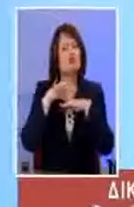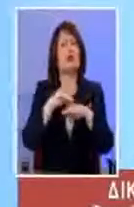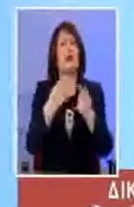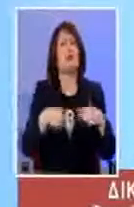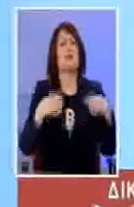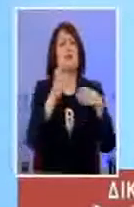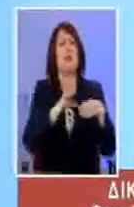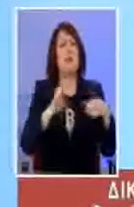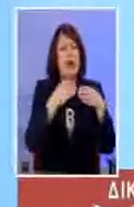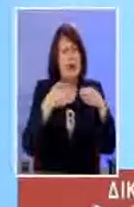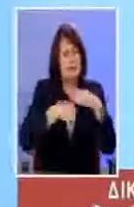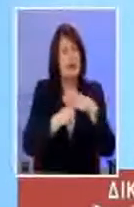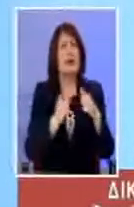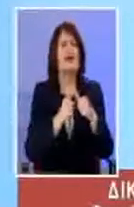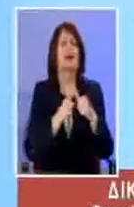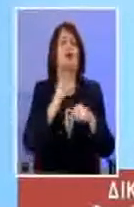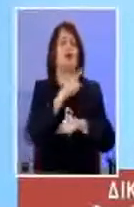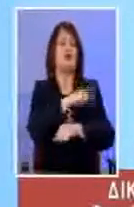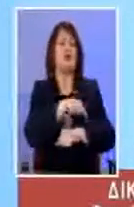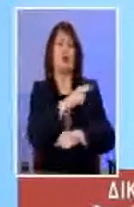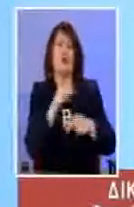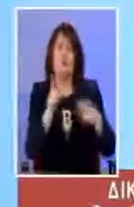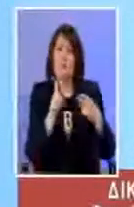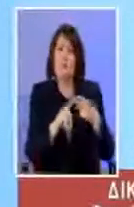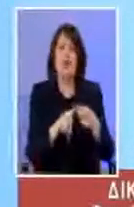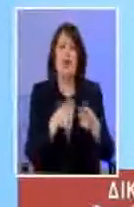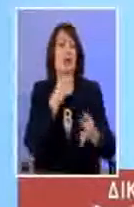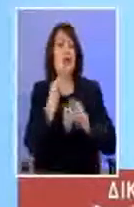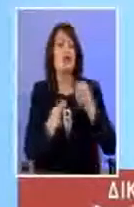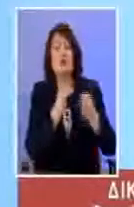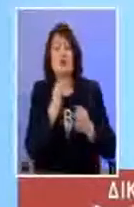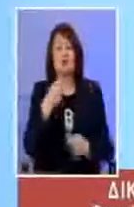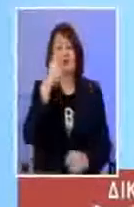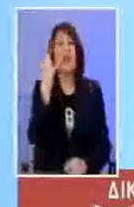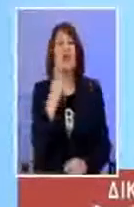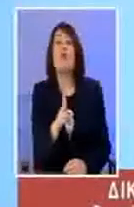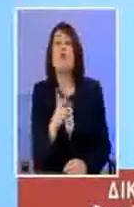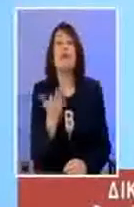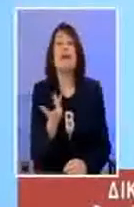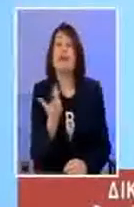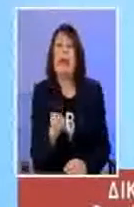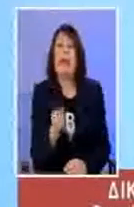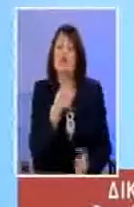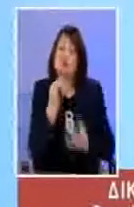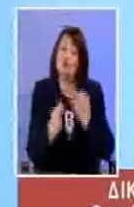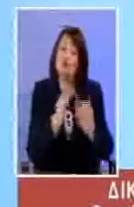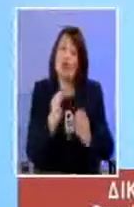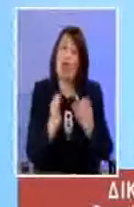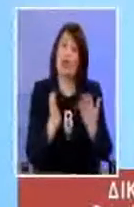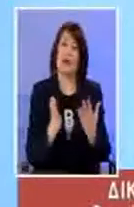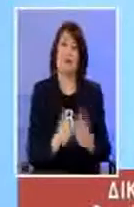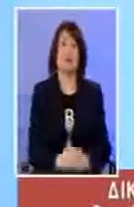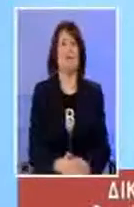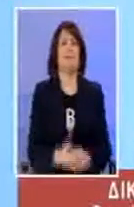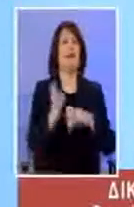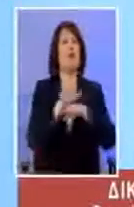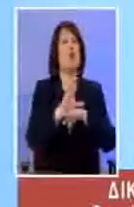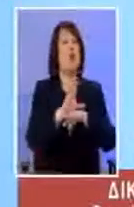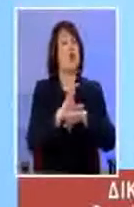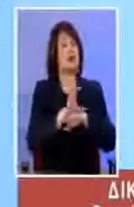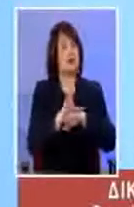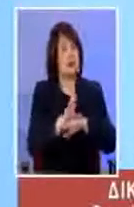επιτροπές ή τους καθοδηγεί για τα δικαιώματά τους. Στους ηλεκτρονικούς